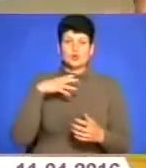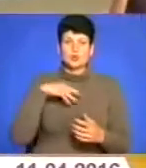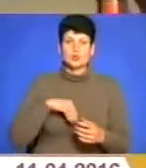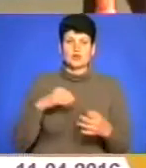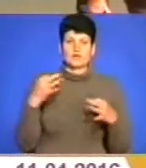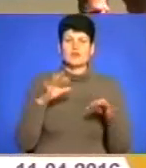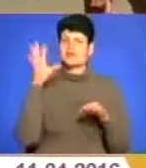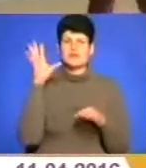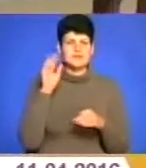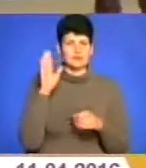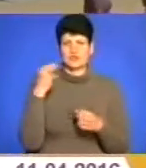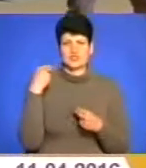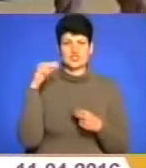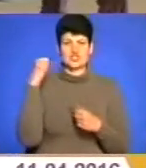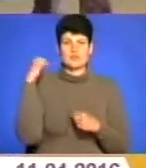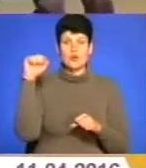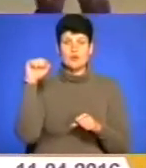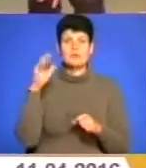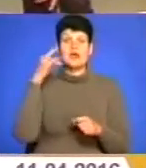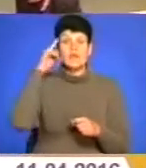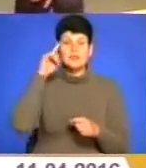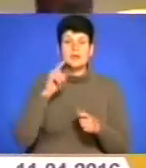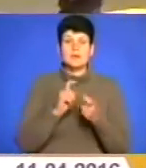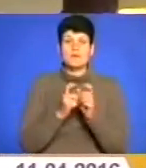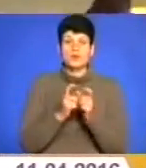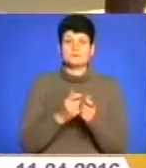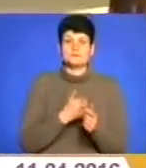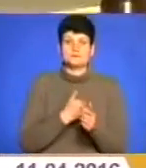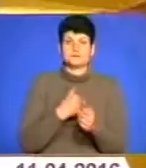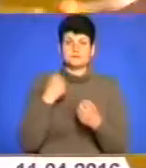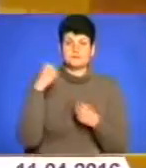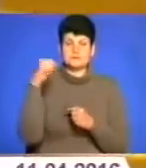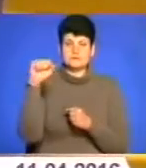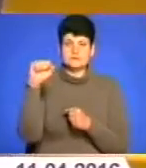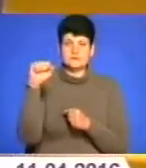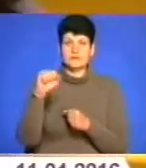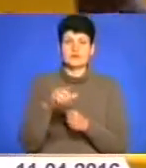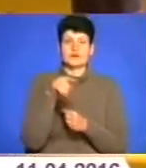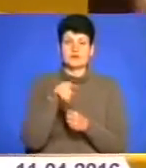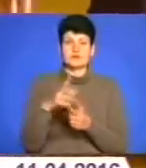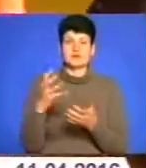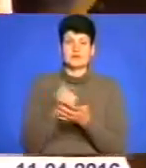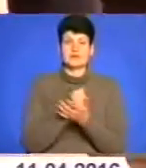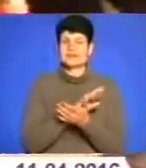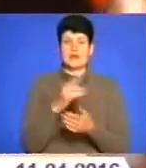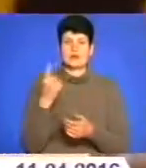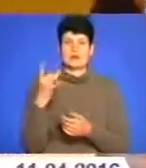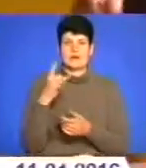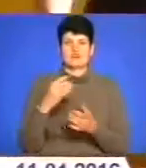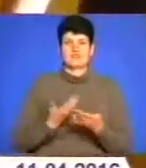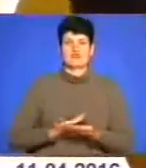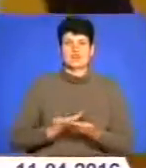усі вони стануть чемпіонами, та вміння боротися і прагнення перемоги їм пригодиться не раз у житті.